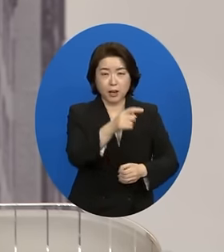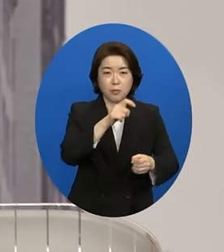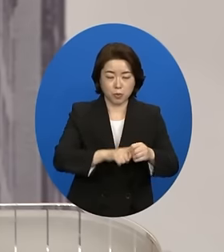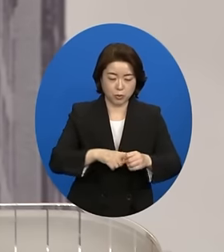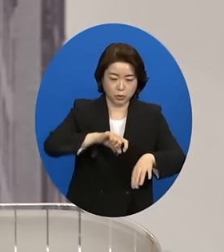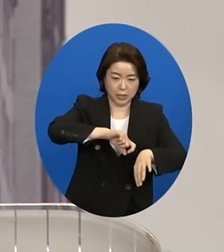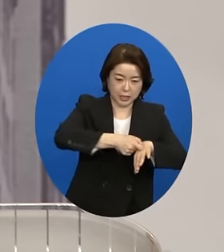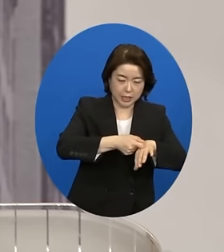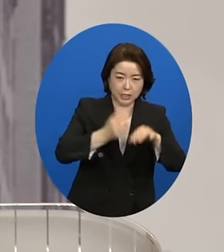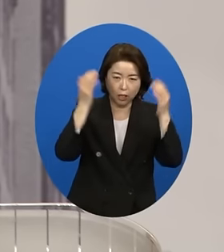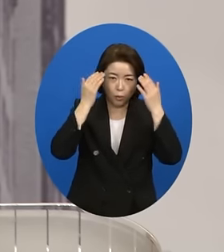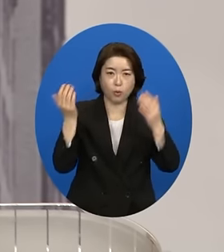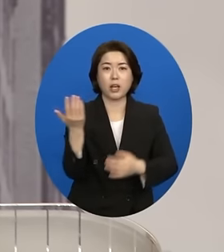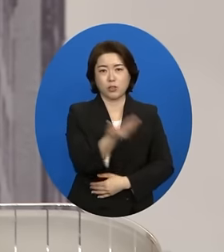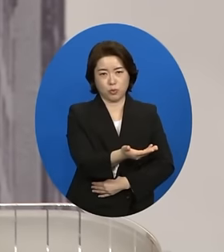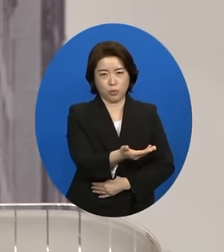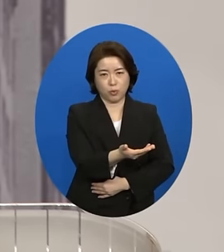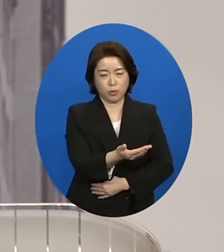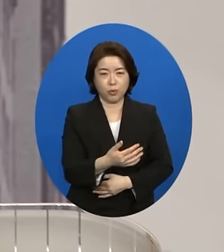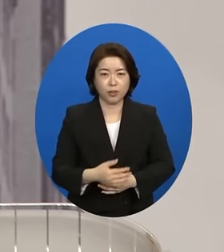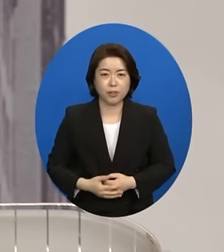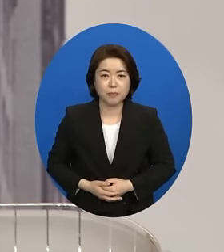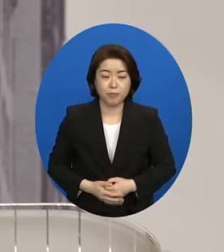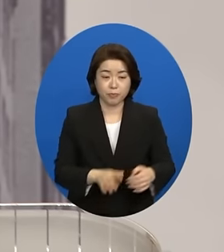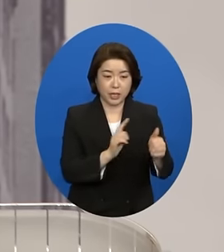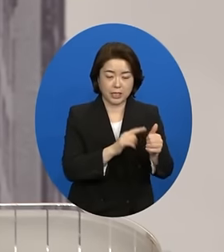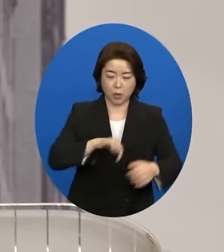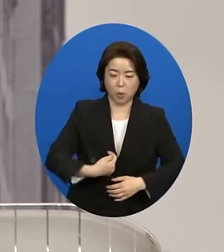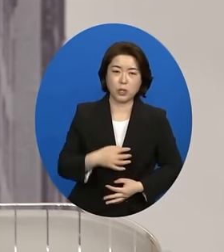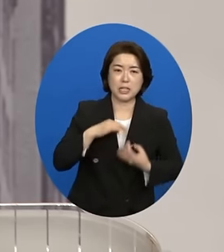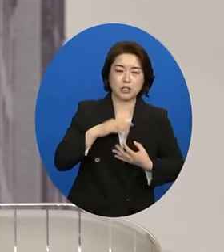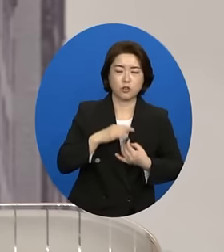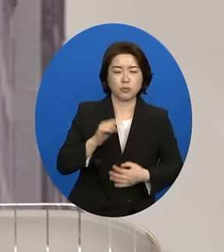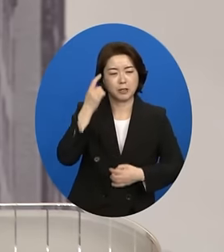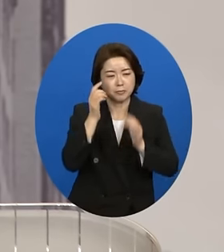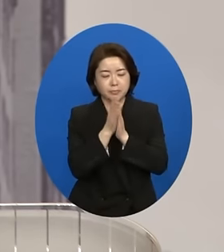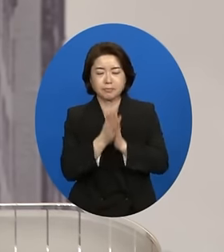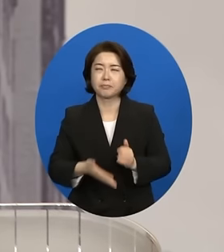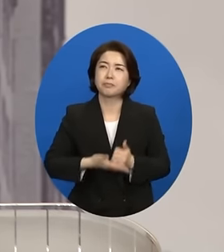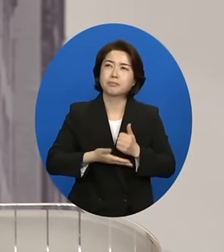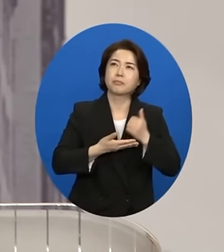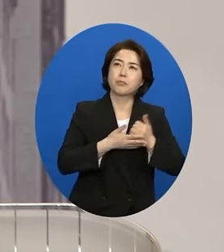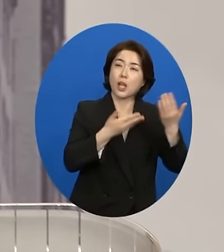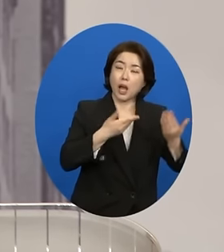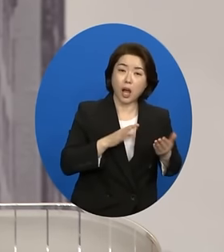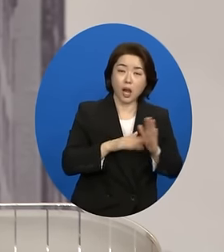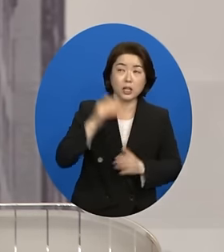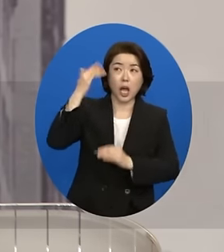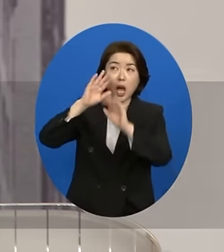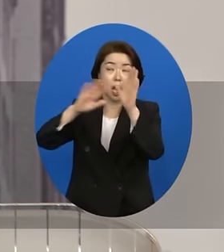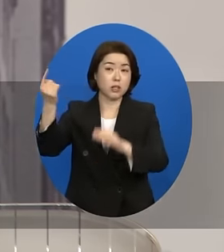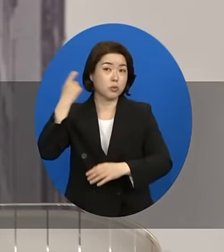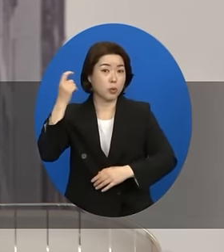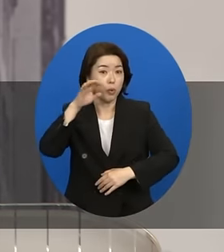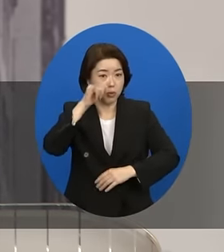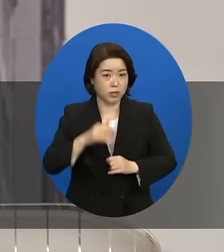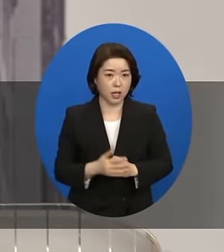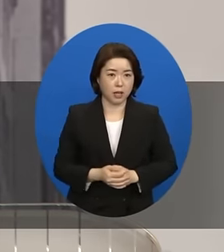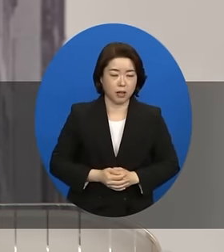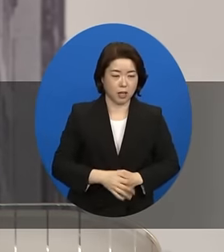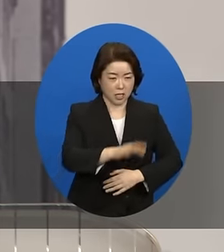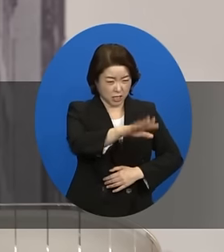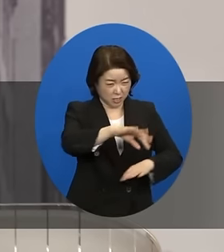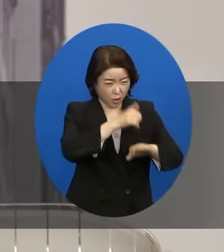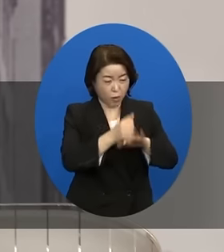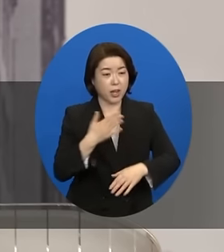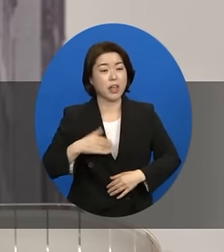징계와 고난이었어요. 그가 혼자 중얼거리며 자화자찬에 빠졌을 때 하늘에서 소리가 들려옵니다. 31절에 느부갓네살 왕아